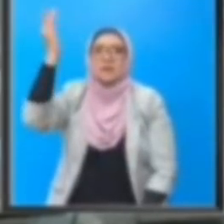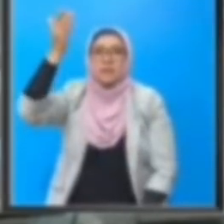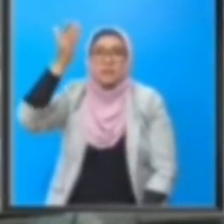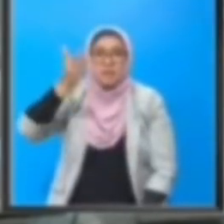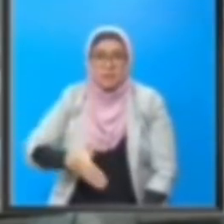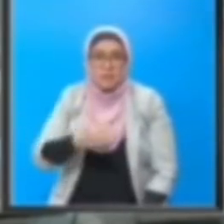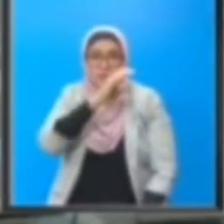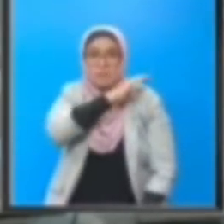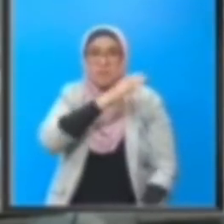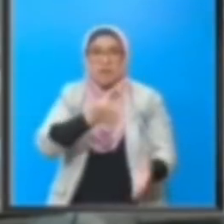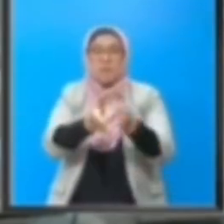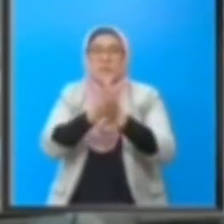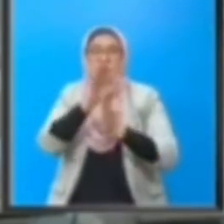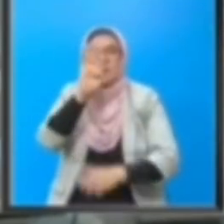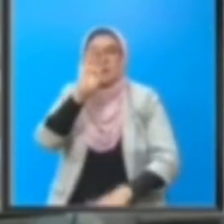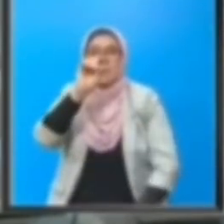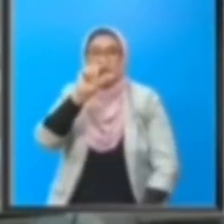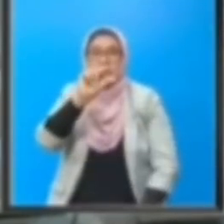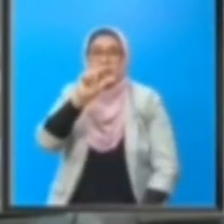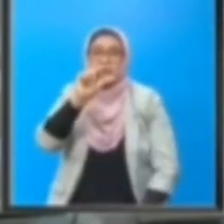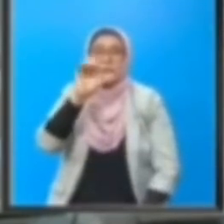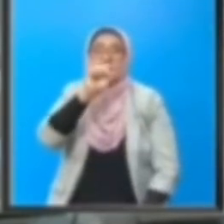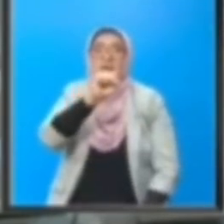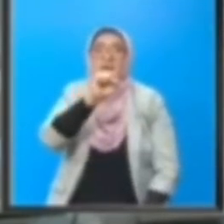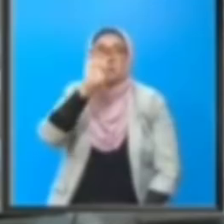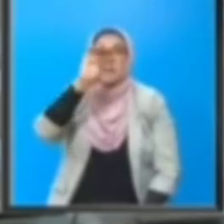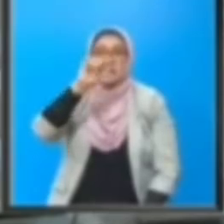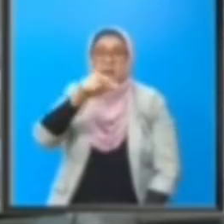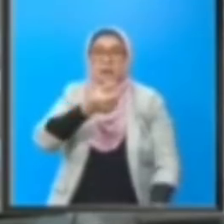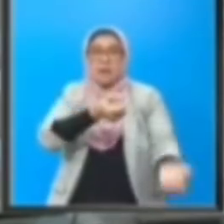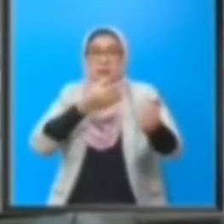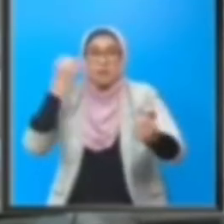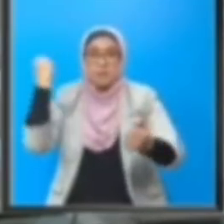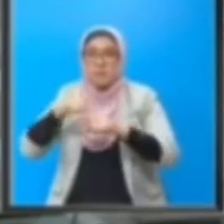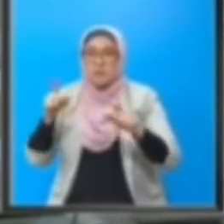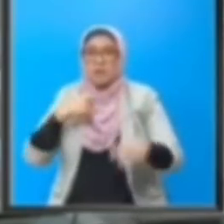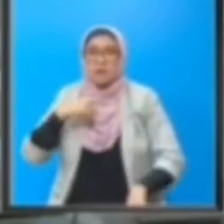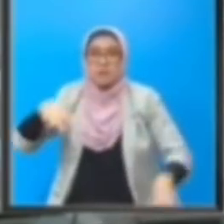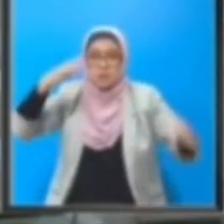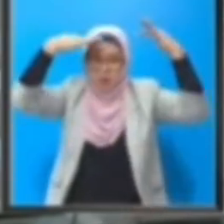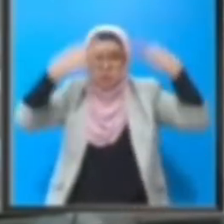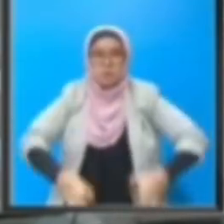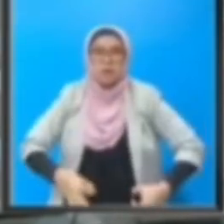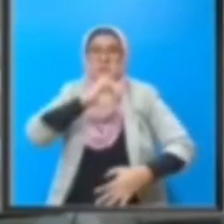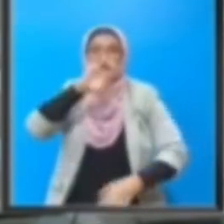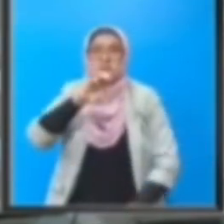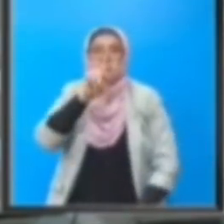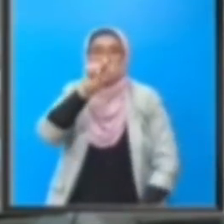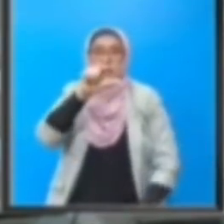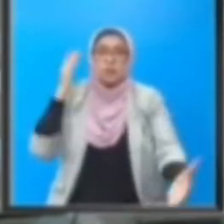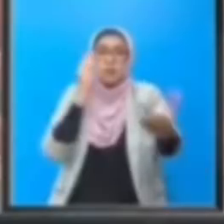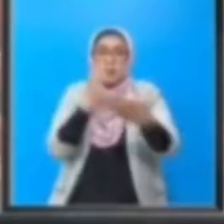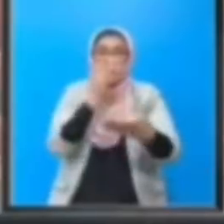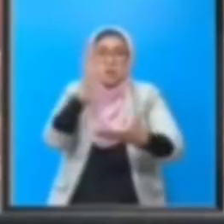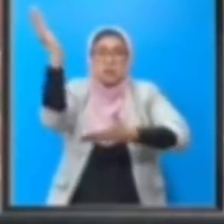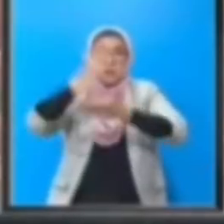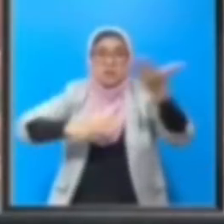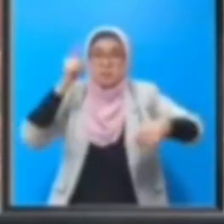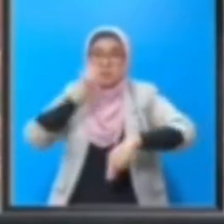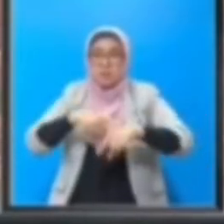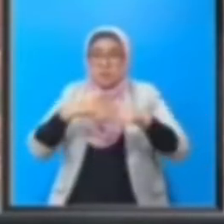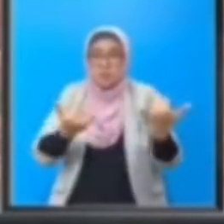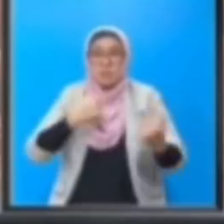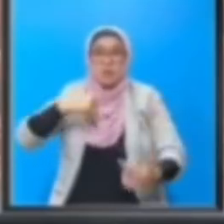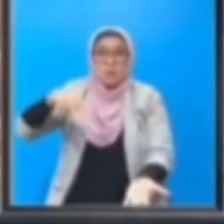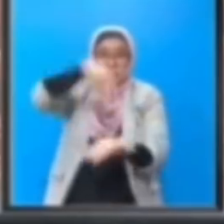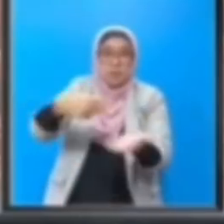balik. Saya buat jelutong mengganggu sesi sejam jangan saya. Saya bagi tempat.